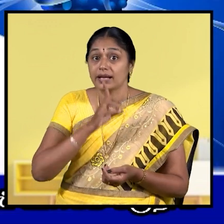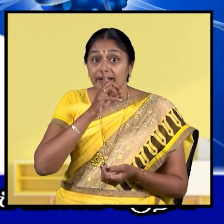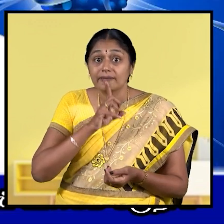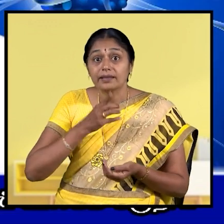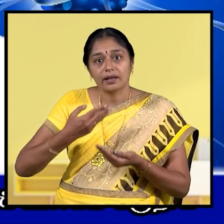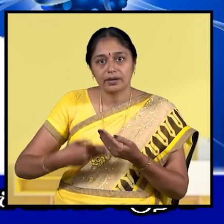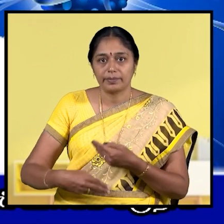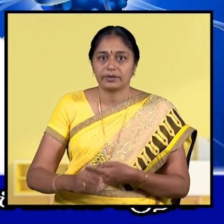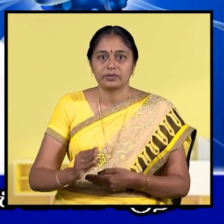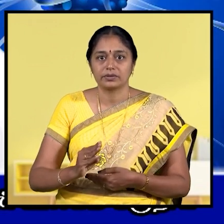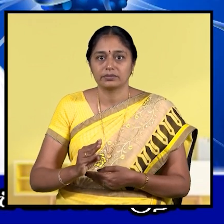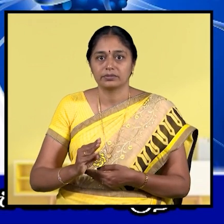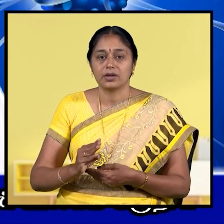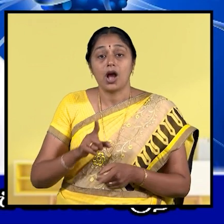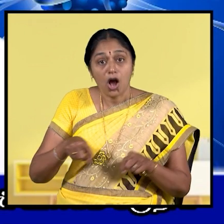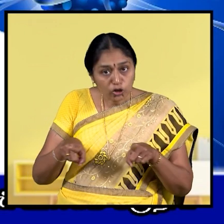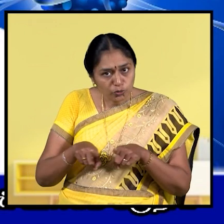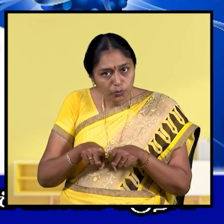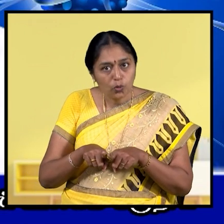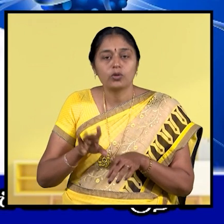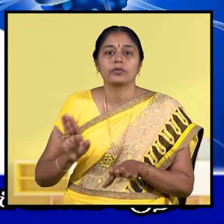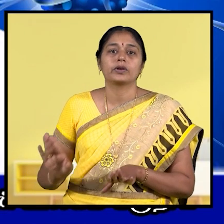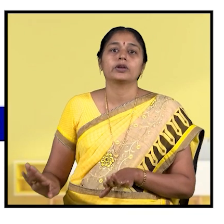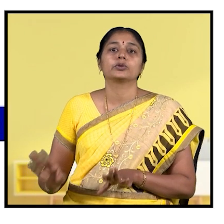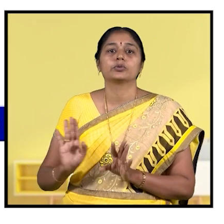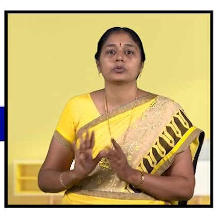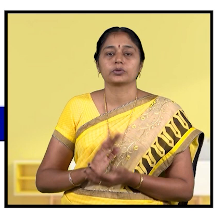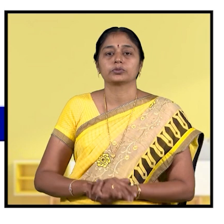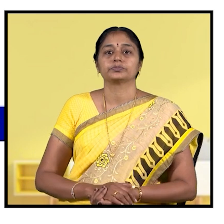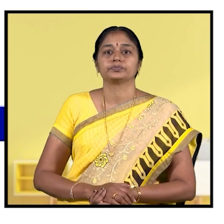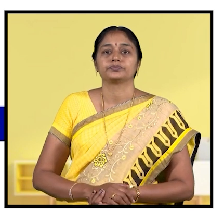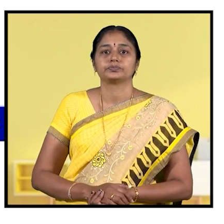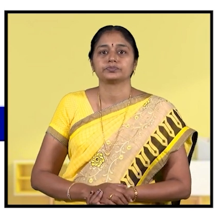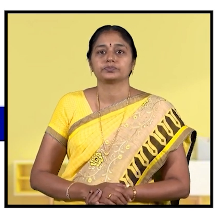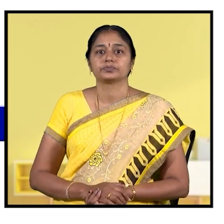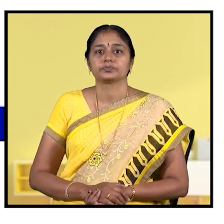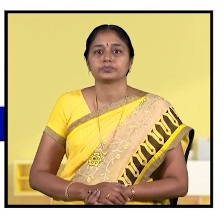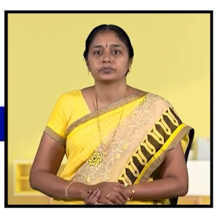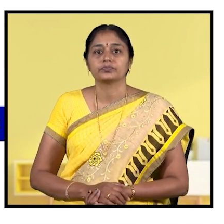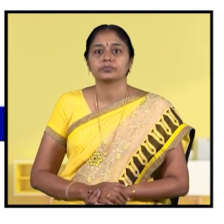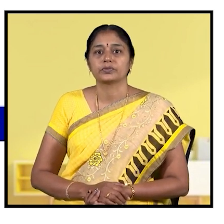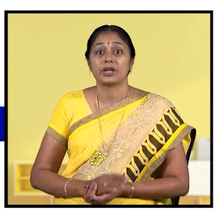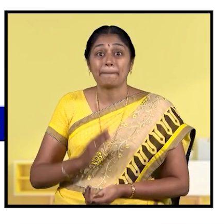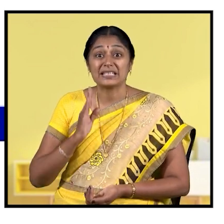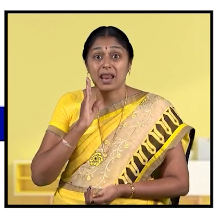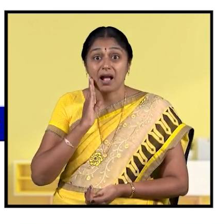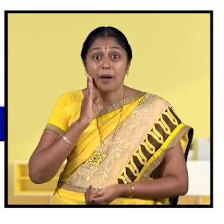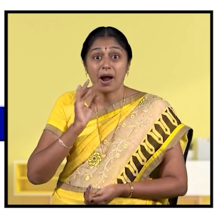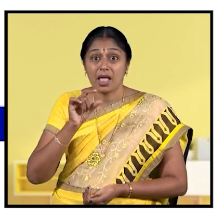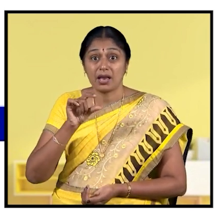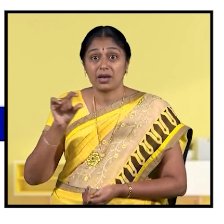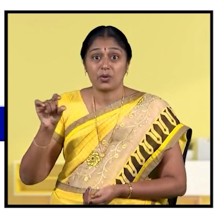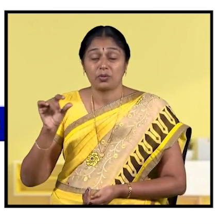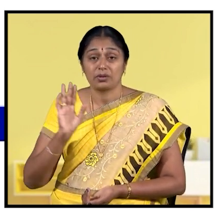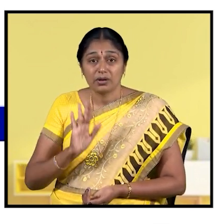அப்போ வந்து ஹெப்படைட்டிஸ் பியை வந்து அவ்வளோ சாதாரணமாக நினைக்கக்கூடாது. சரி, இந்த நோய் வந்து அவனுடைய அறிகுறி என்ன, அங்கே ஏற்கனவே பல அறிகுறி பார்த்தவங்க எடை குறைவு அப்படிங்கிற மாதிரி இங்கே வந்து நான் என்ன அறிகுறினாக்க,